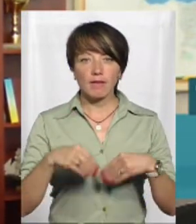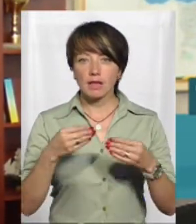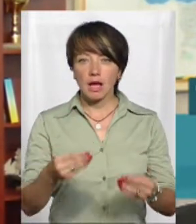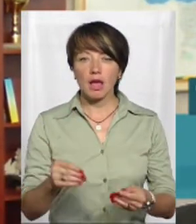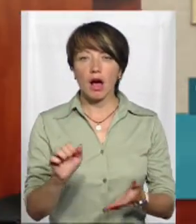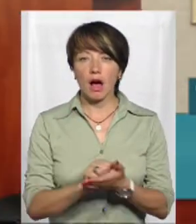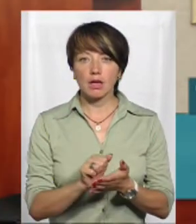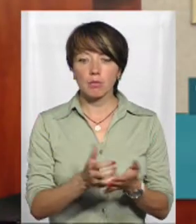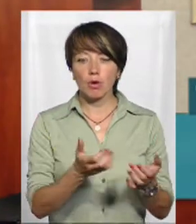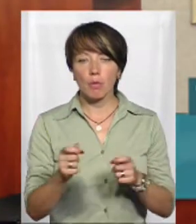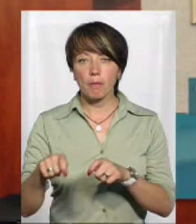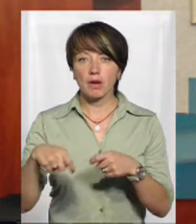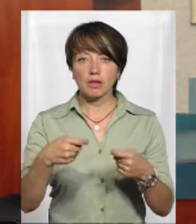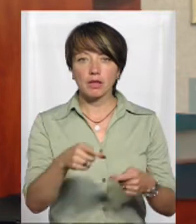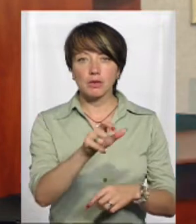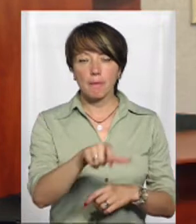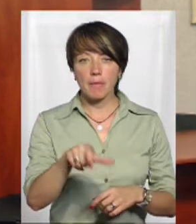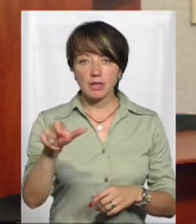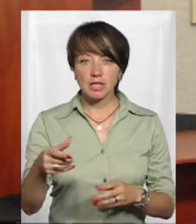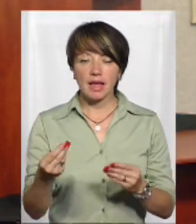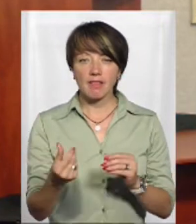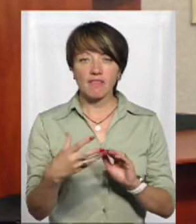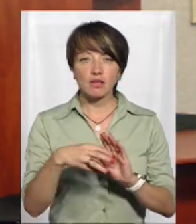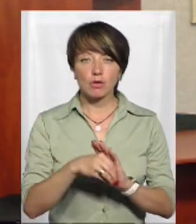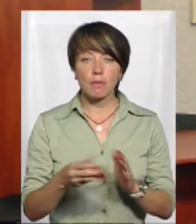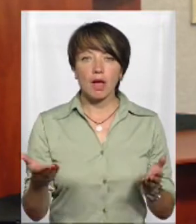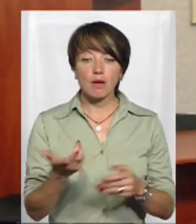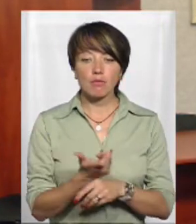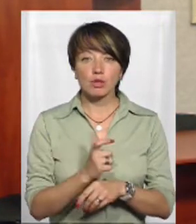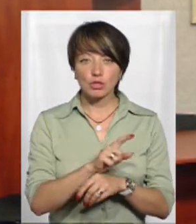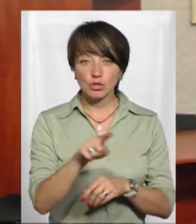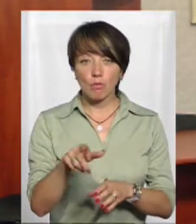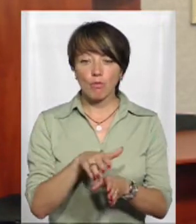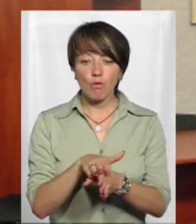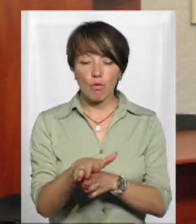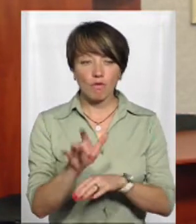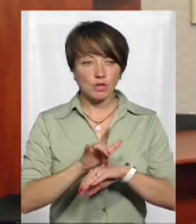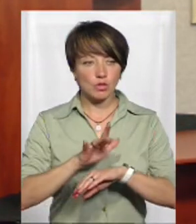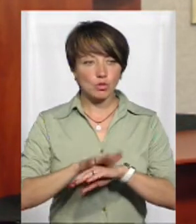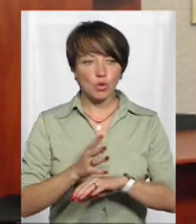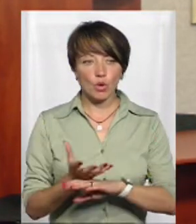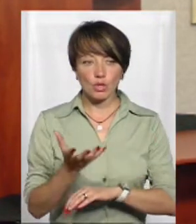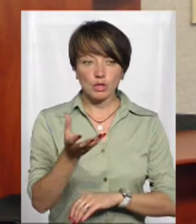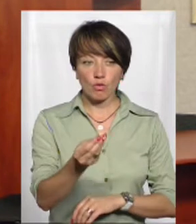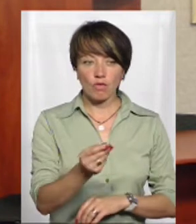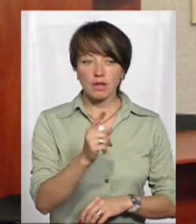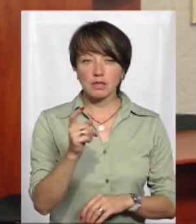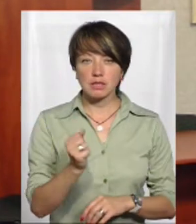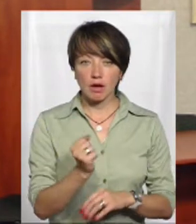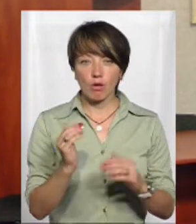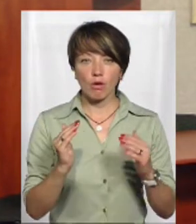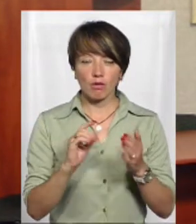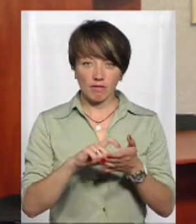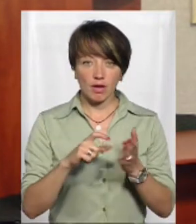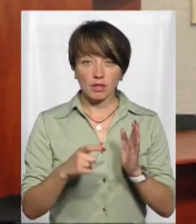власності мешканцям, інвесторам, які, більшість з яких повністю розрахувалася за будинок. Мотивуючи